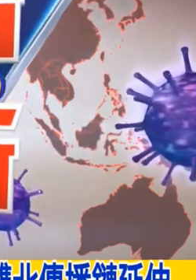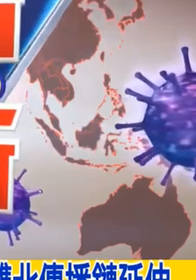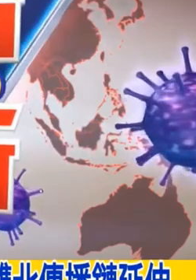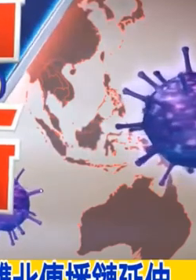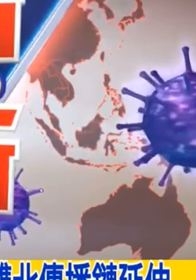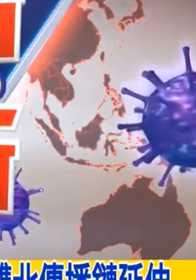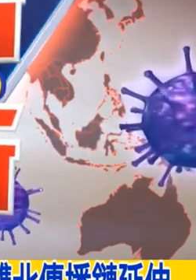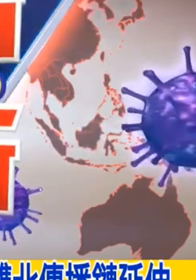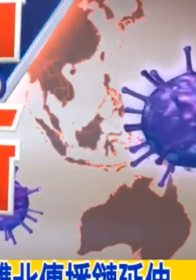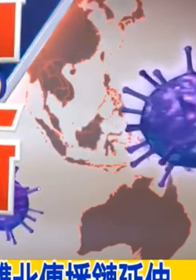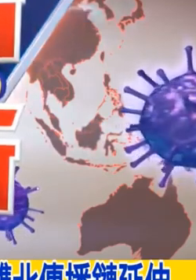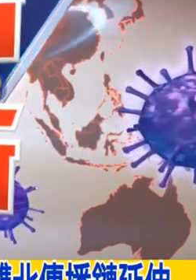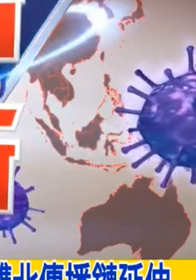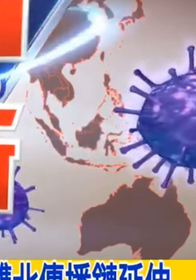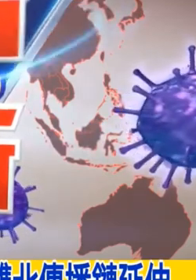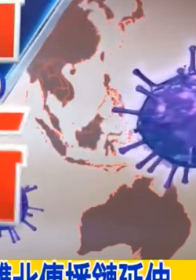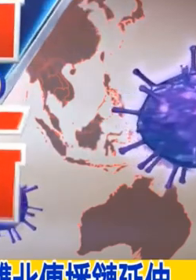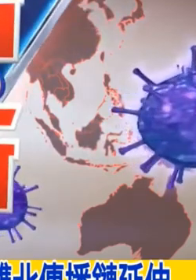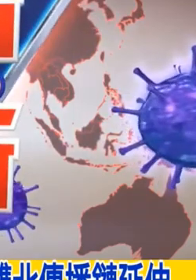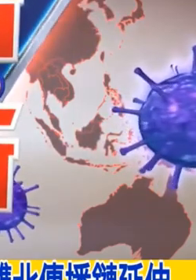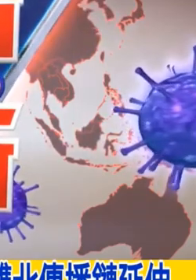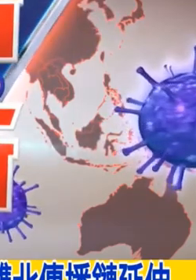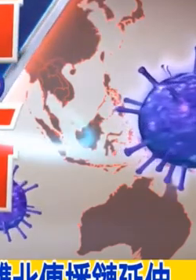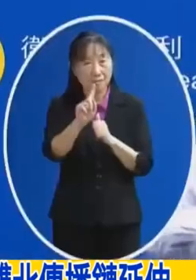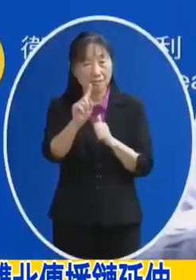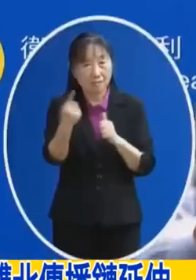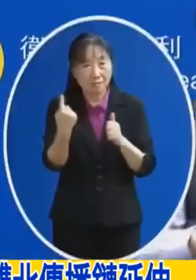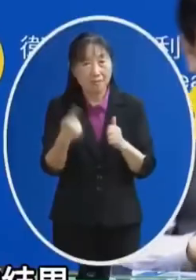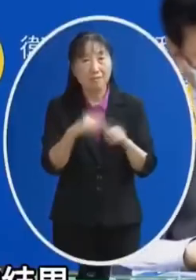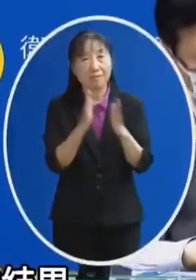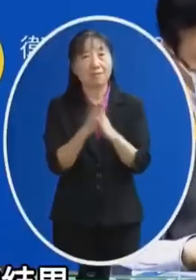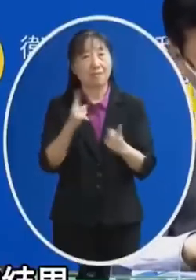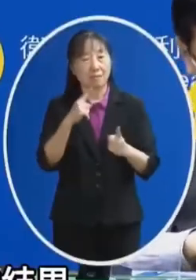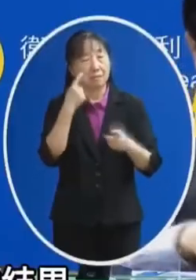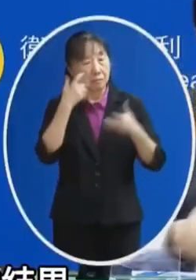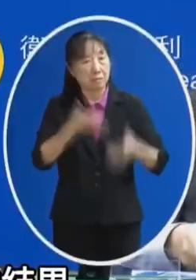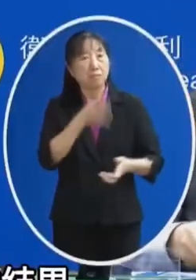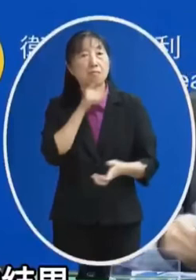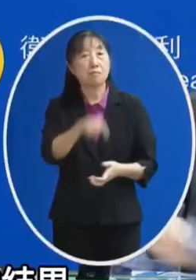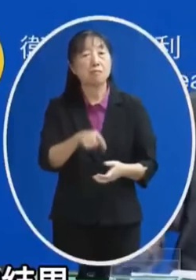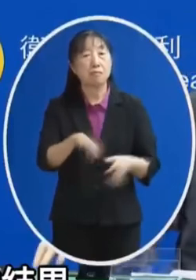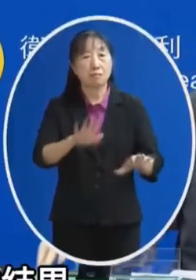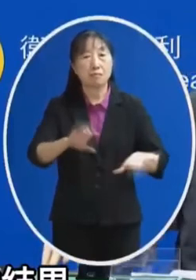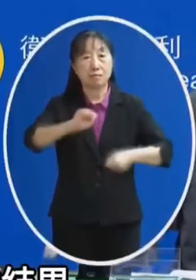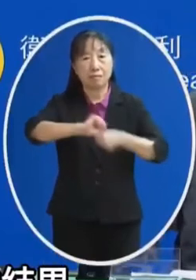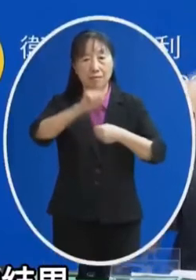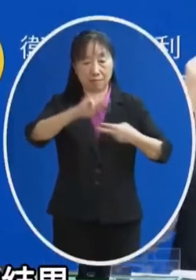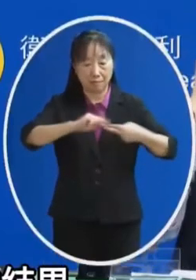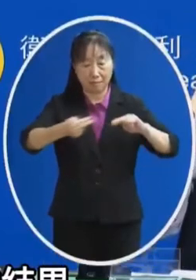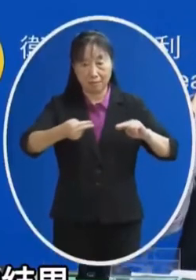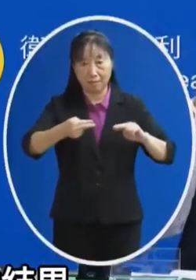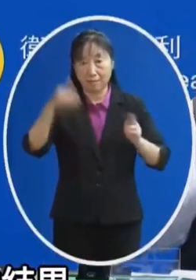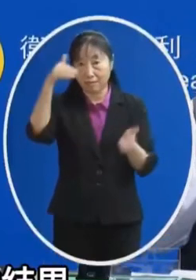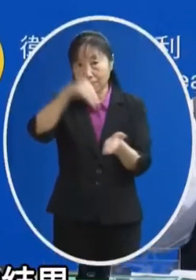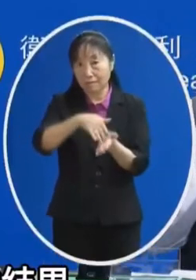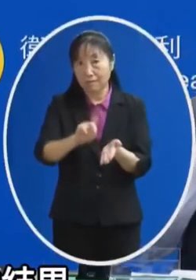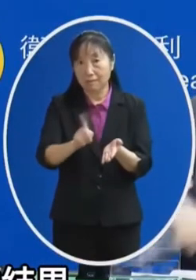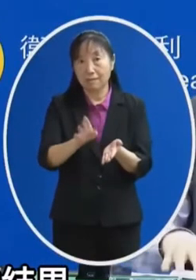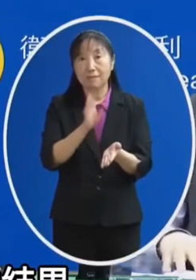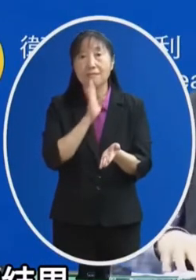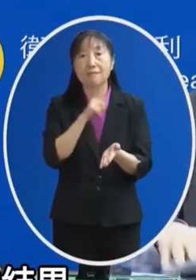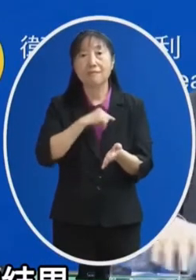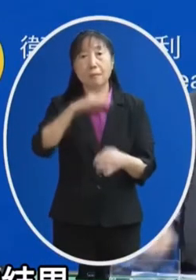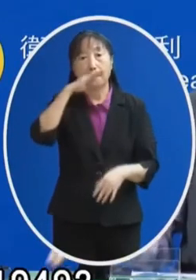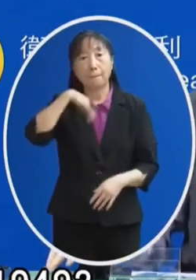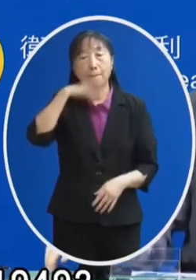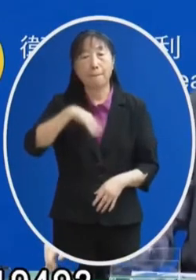实是之前双北传染链的延伸。 有新增一个序列定序的结果，就是这个细